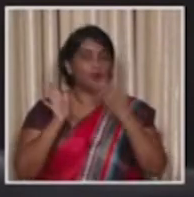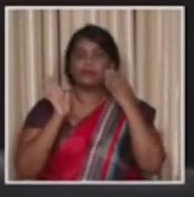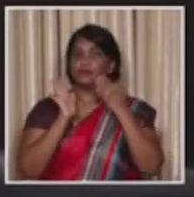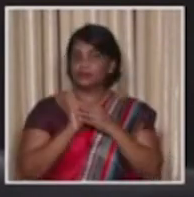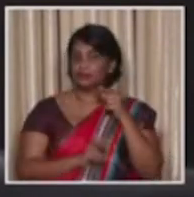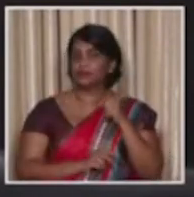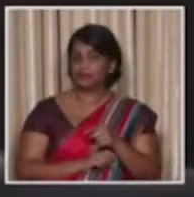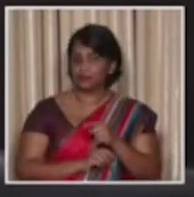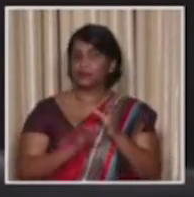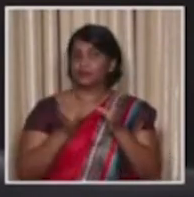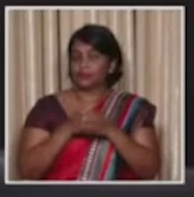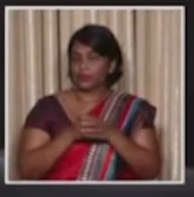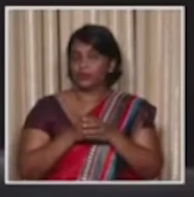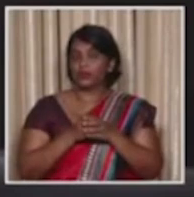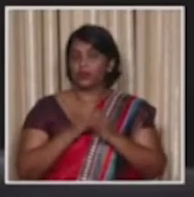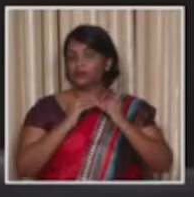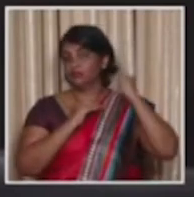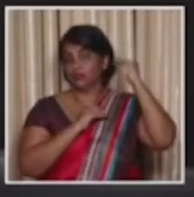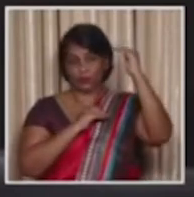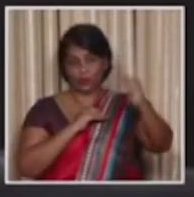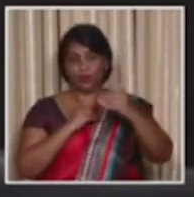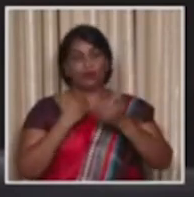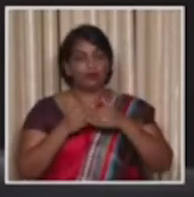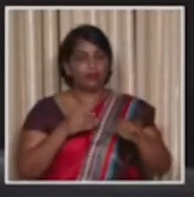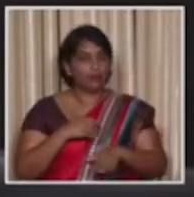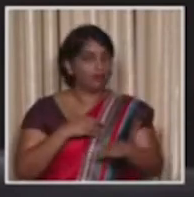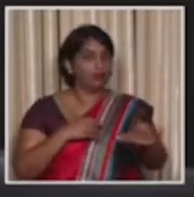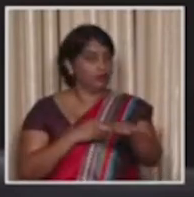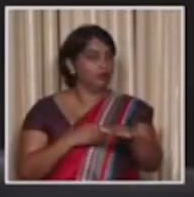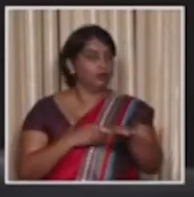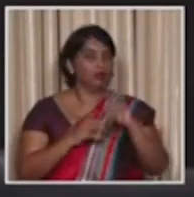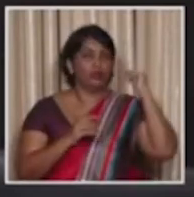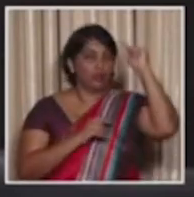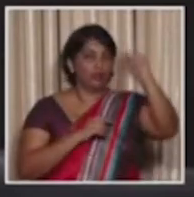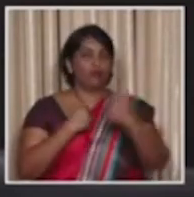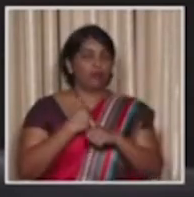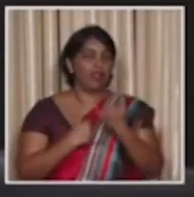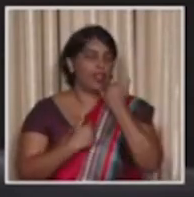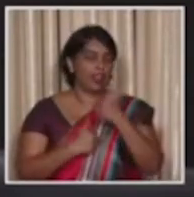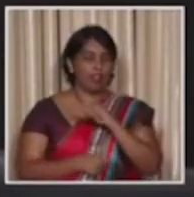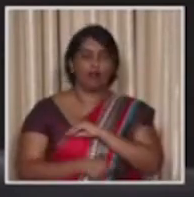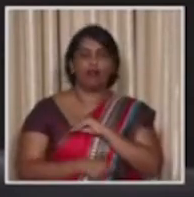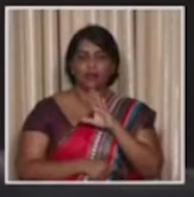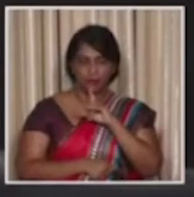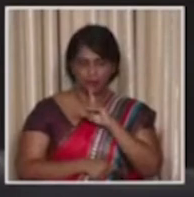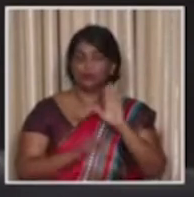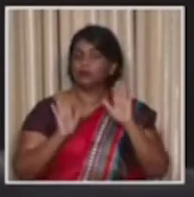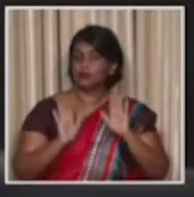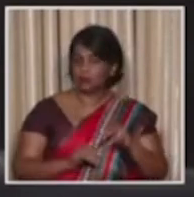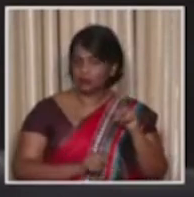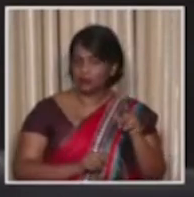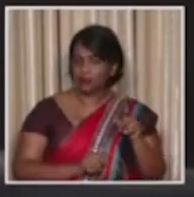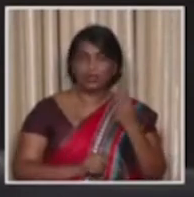මෙම කොටස ගුවන්ගතව ඉඳිකිරීමට පොළොව මතින් ඉඳිකරනවට වඩා ලාභදායක බව සනාත විය. නමුත්